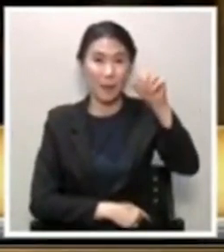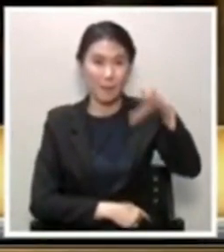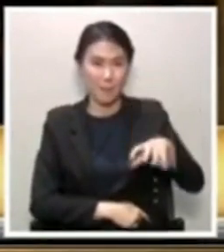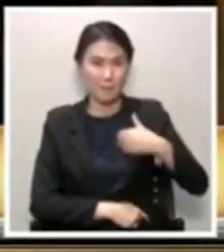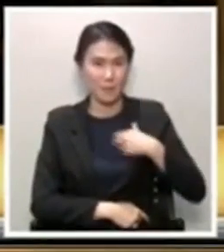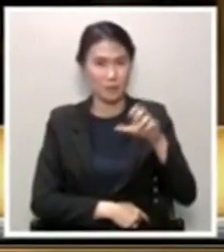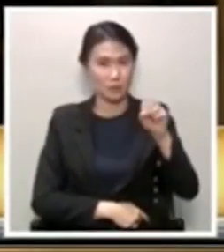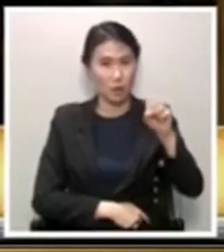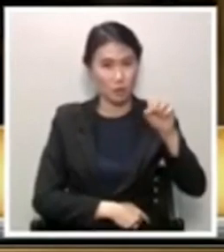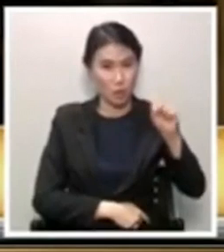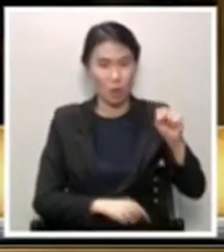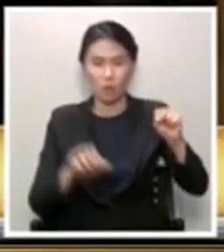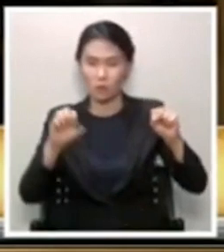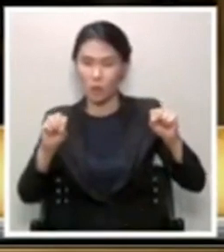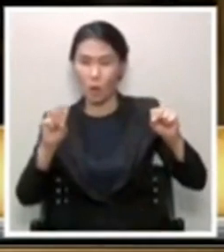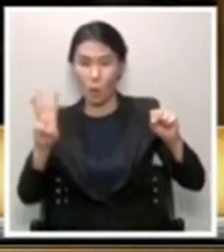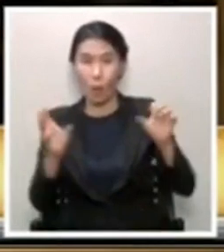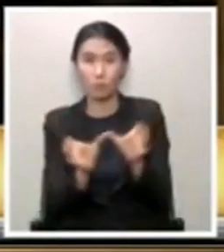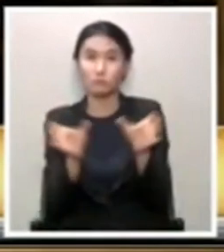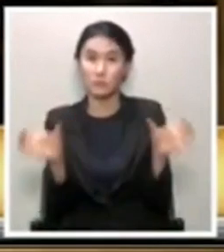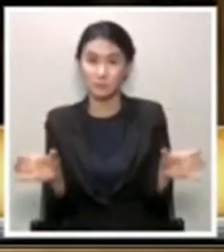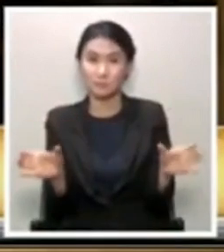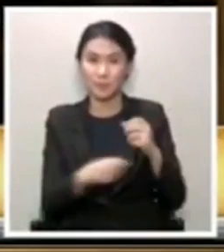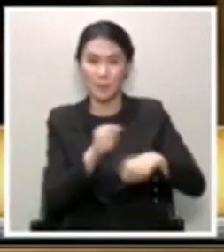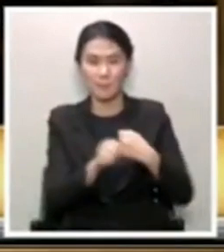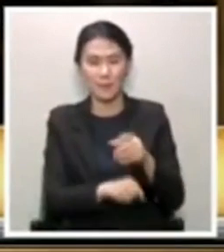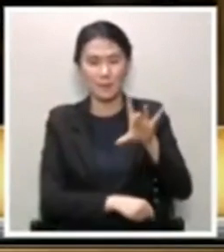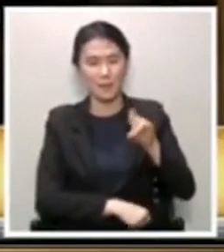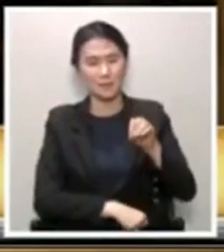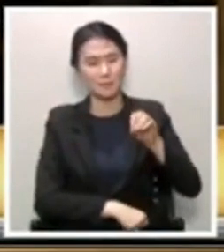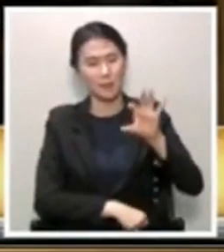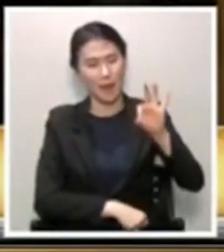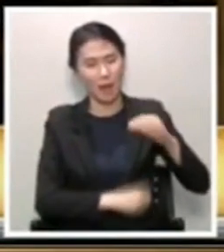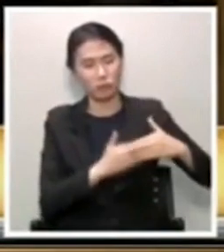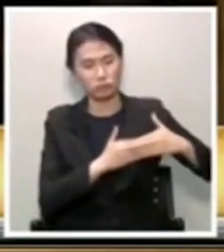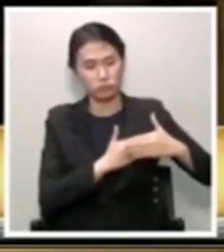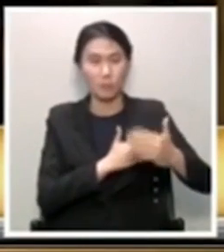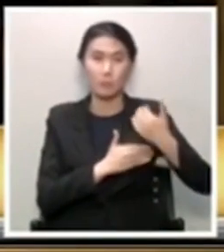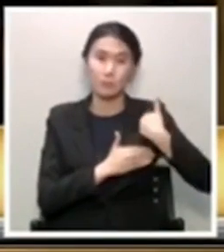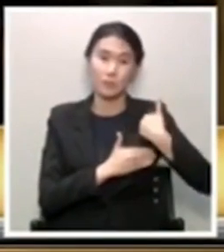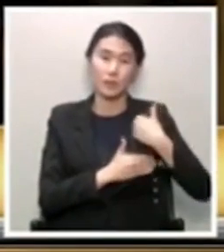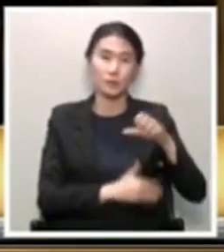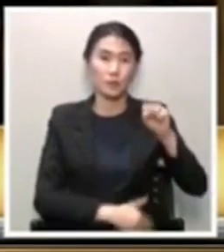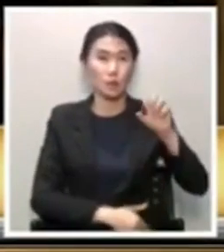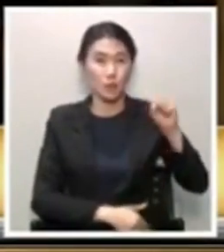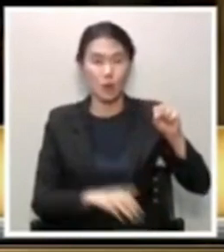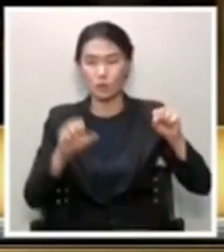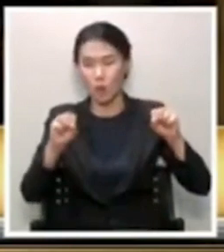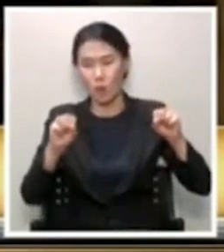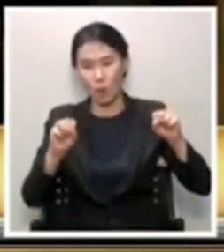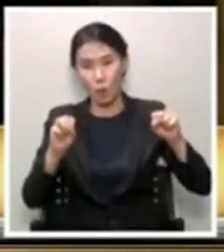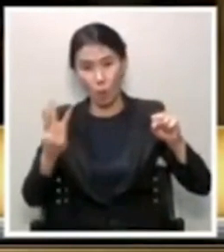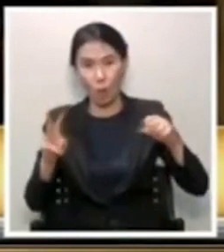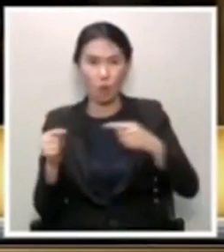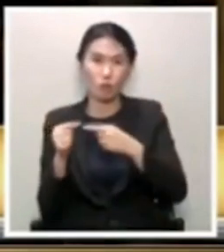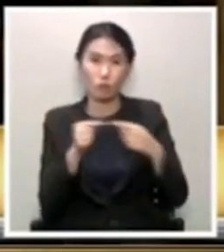าเรามีสภาผู้แทนราษฎรและพฤติสภาในปี89และหลังจากนั้นเราก็มีสภาผู้แทนราษฎรและวุฒิสภาต่อเนื่องกันมาเราใช้ระบ